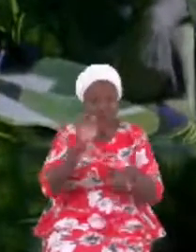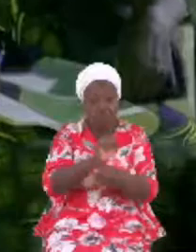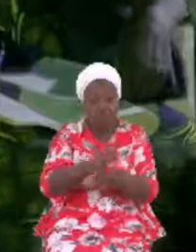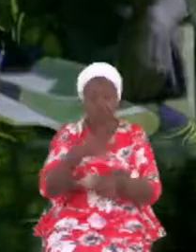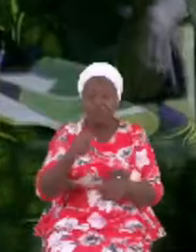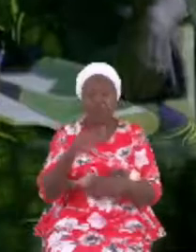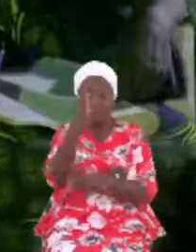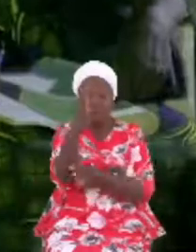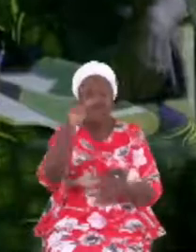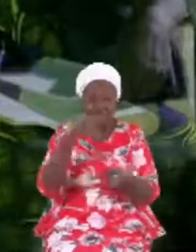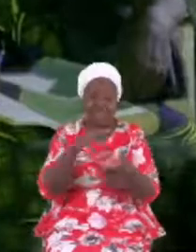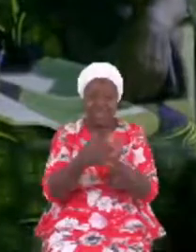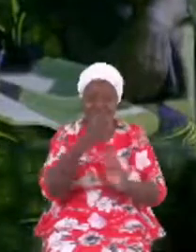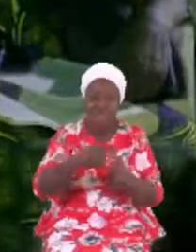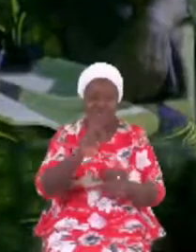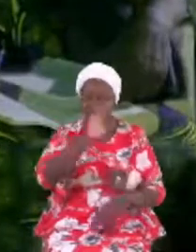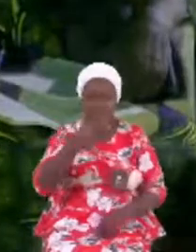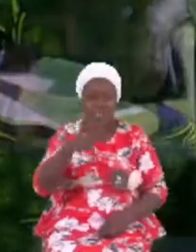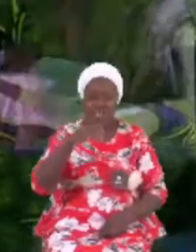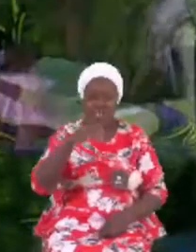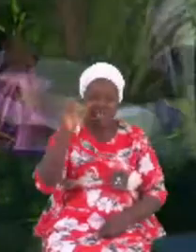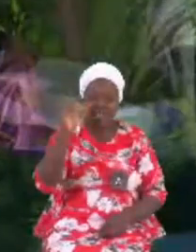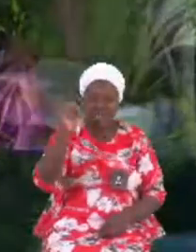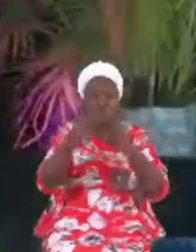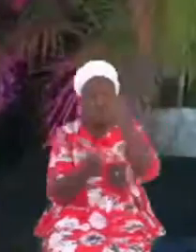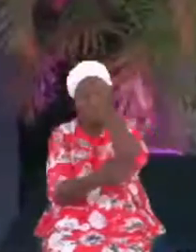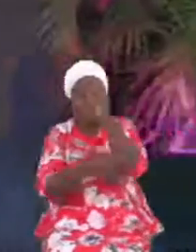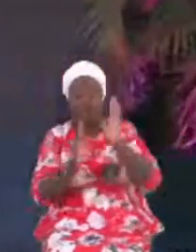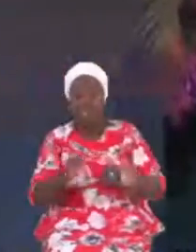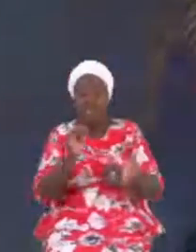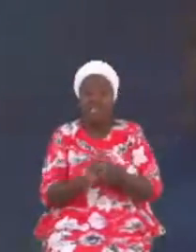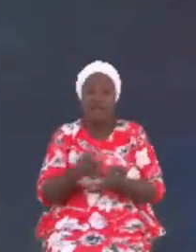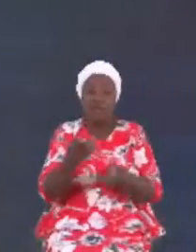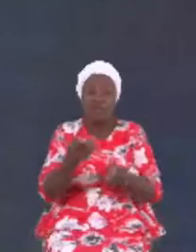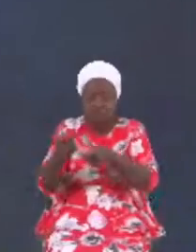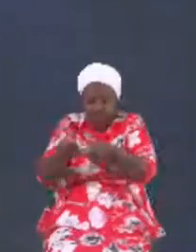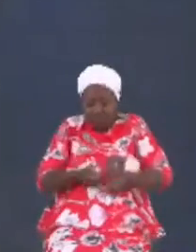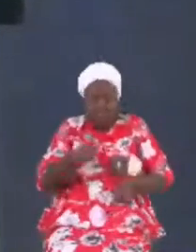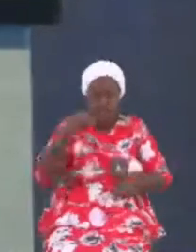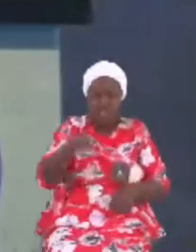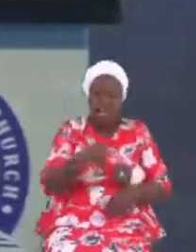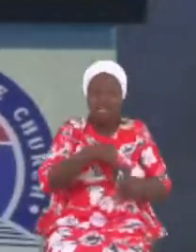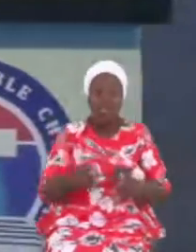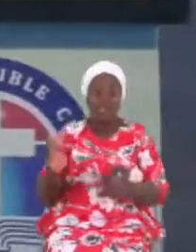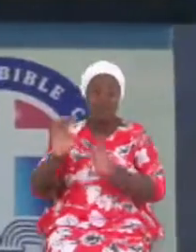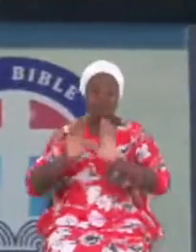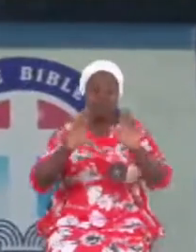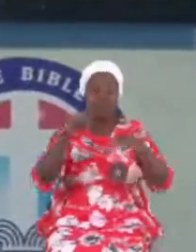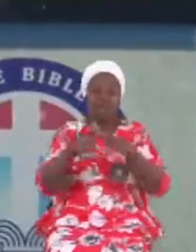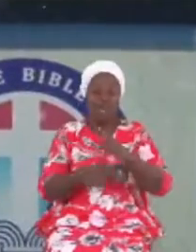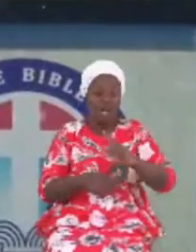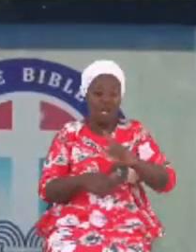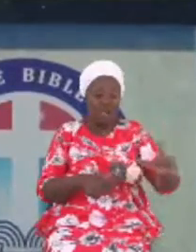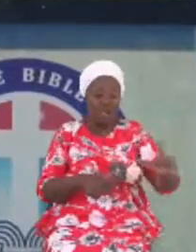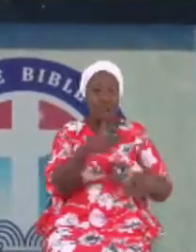chair. Tu ne diras plus oui à ce tentateur qui veut te faire tomber et te conduire